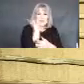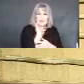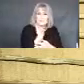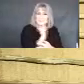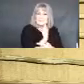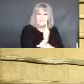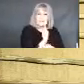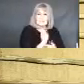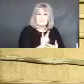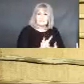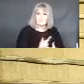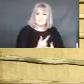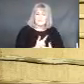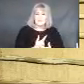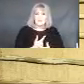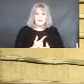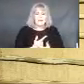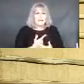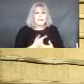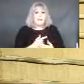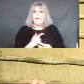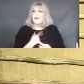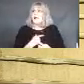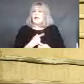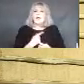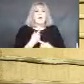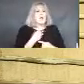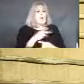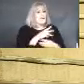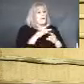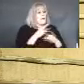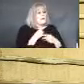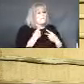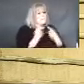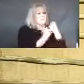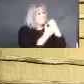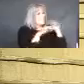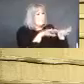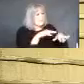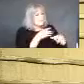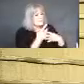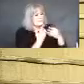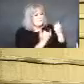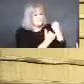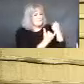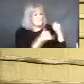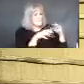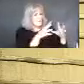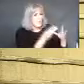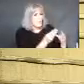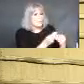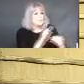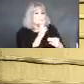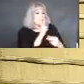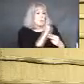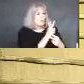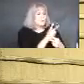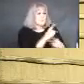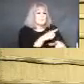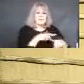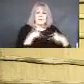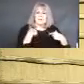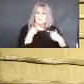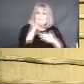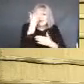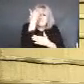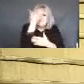te sê 'n volk wat met 'n belofte lewe? Wat nog te sê, 'n volk wat met 'n belofte lewe, wat besig is om waar te word. God is besig